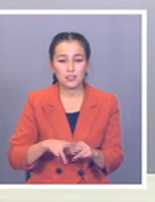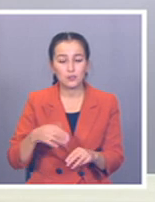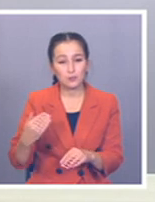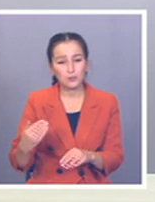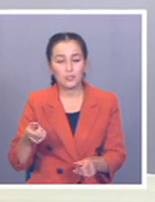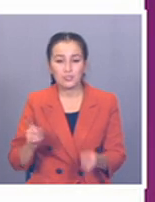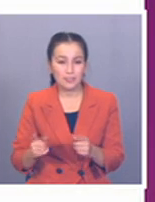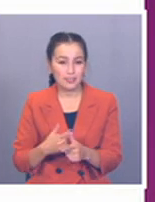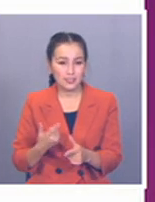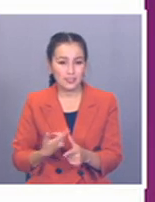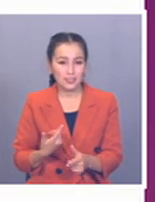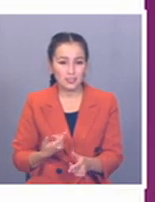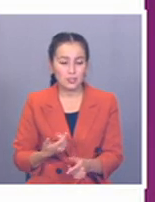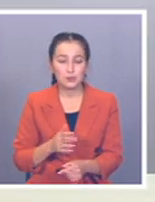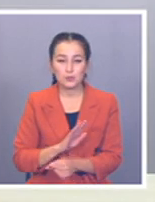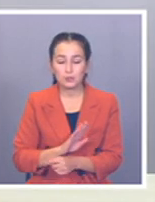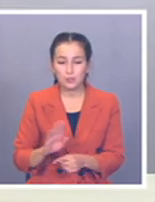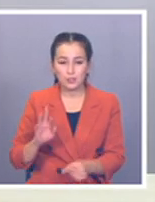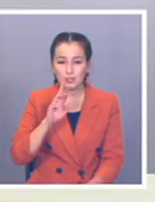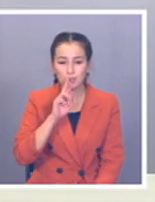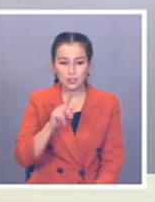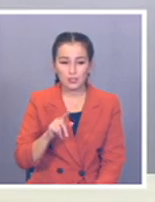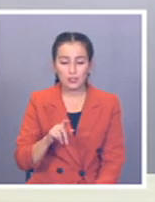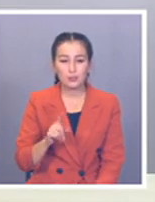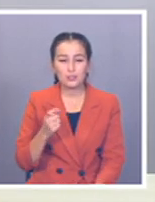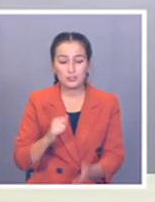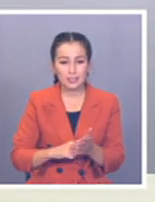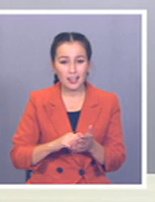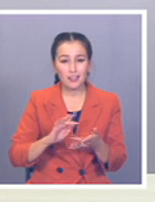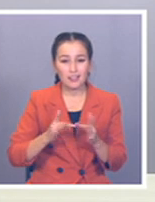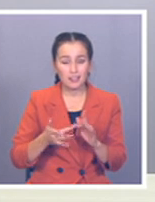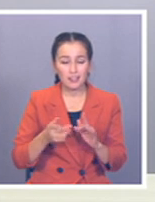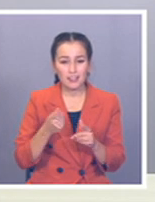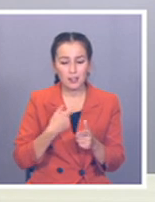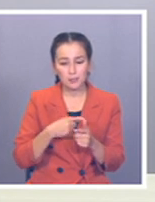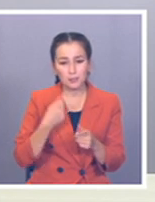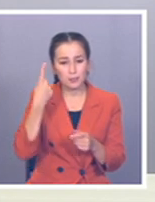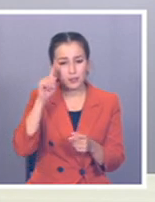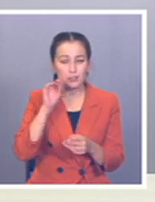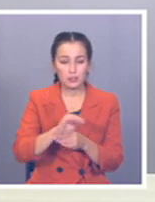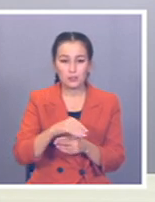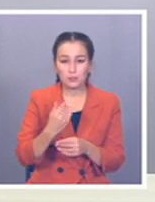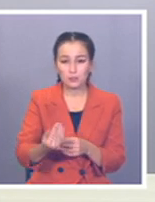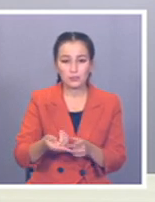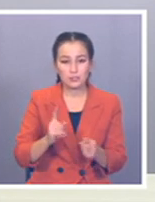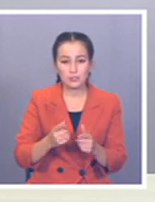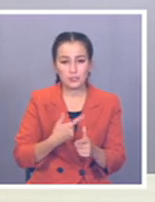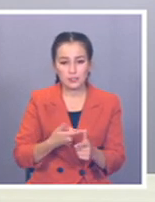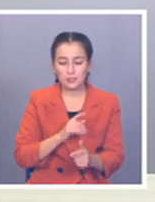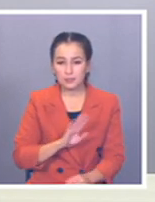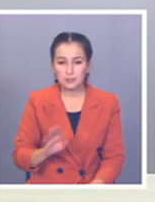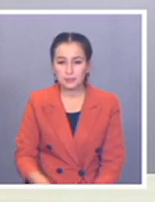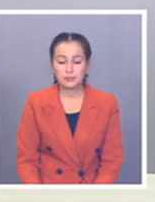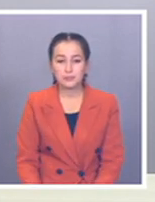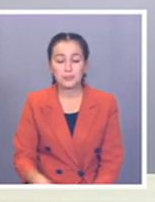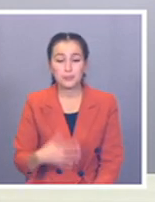атың. Бұл дұрыс емес. Өйткені интернеттегі лақапат сенің шын атың болуы мүмкін емес.